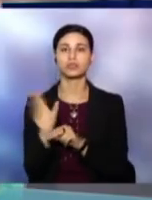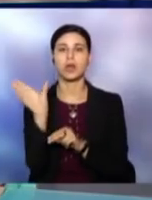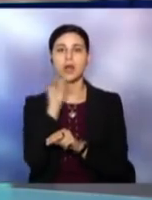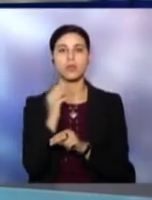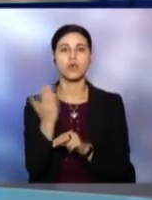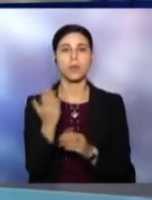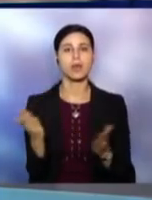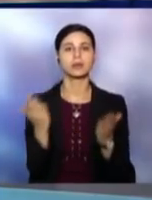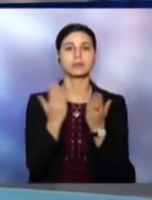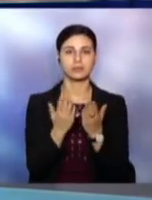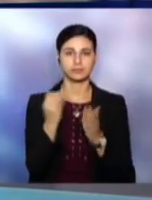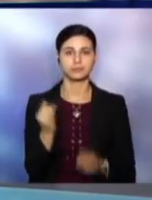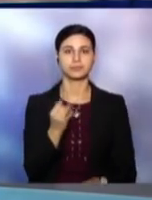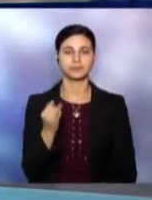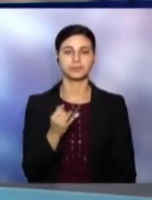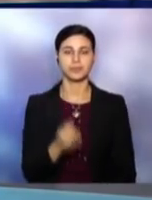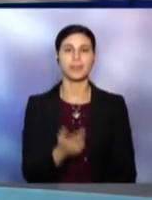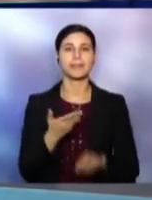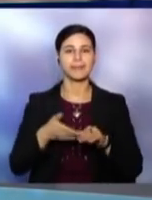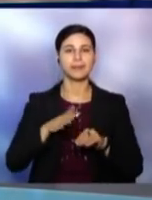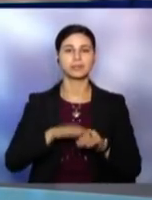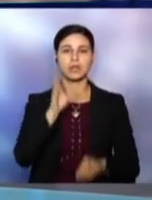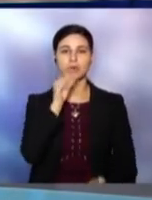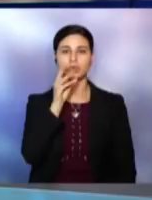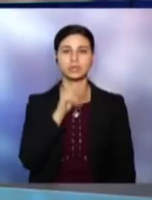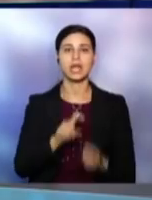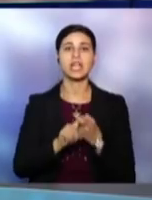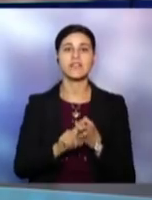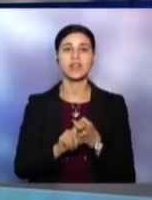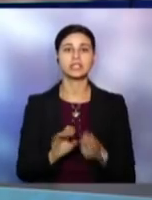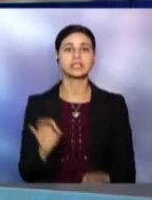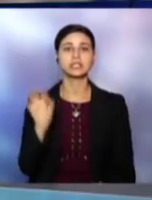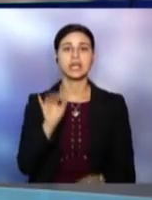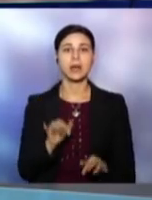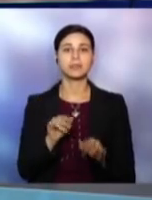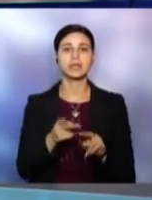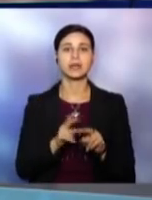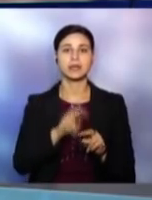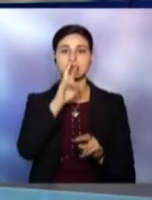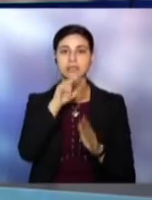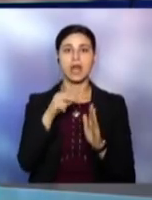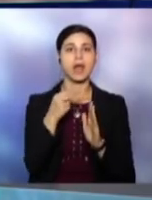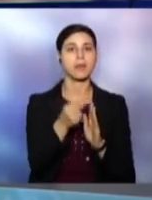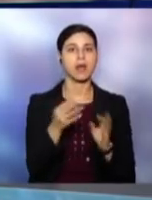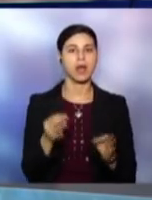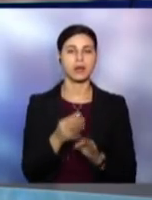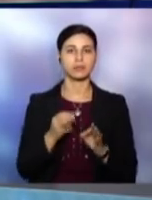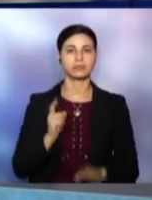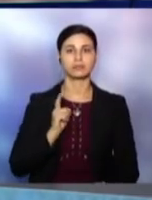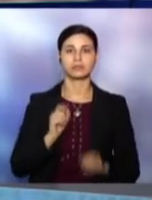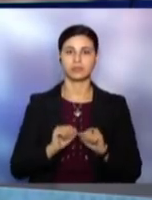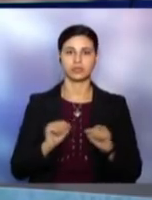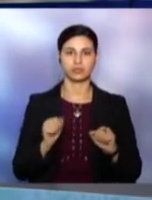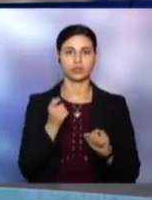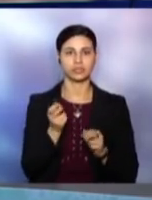ფაგი ახდენს თუ არა გავლენას. ცოტა მძიმეა, როდესაც ბაქტერიული ინფექციას ეხება საქმე, რომ ეს პლაცებო კონტროლირებადი კვლევა ჩაატარო,